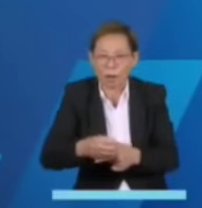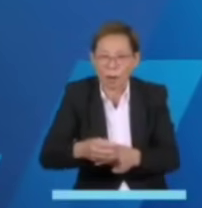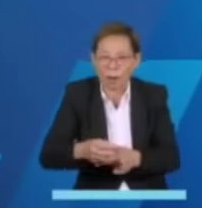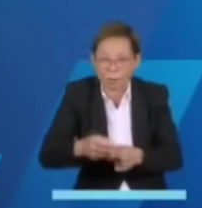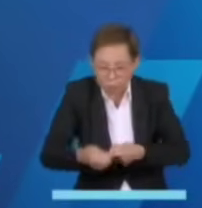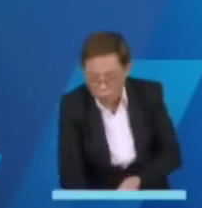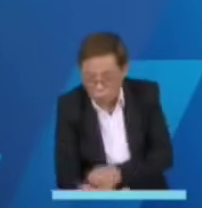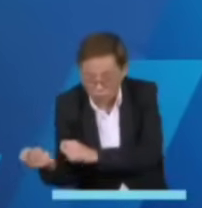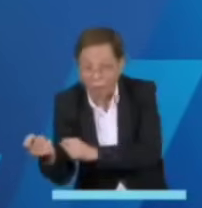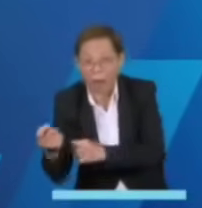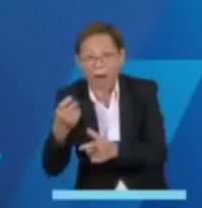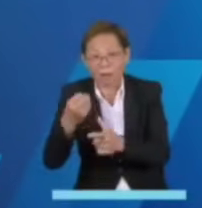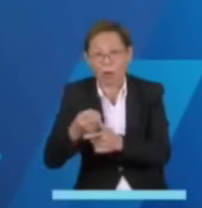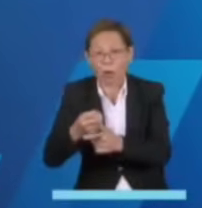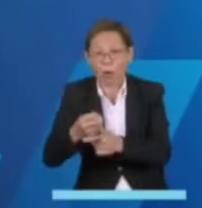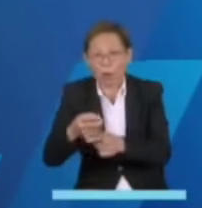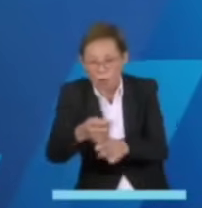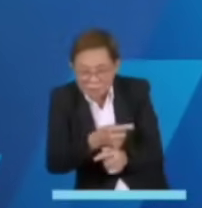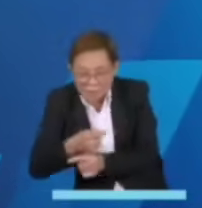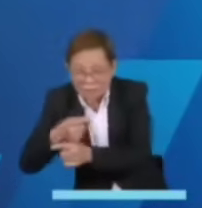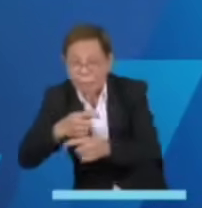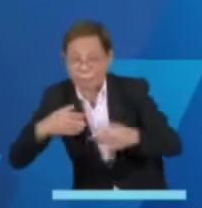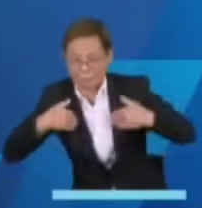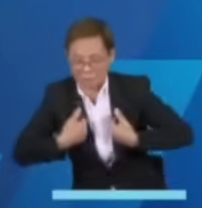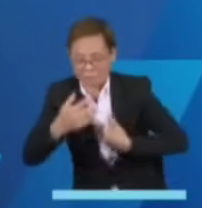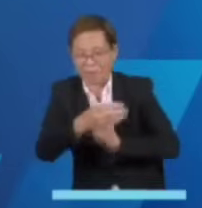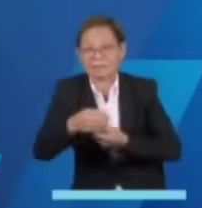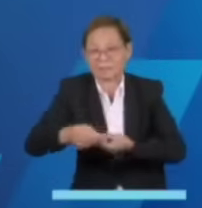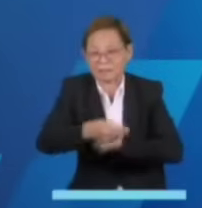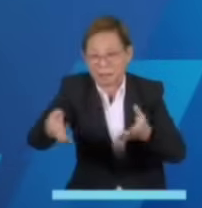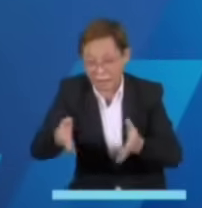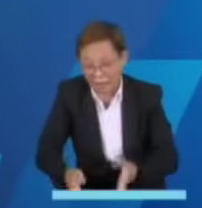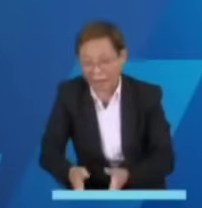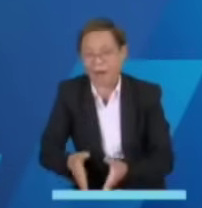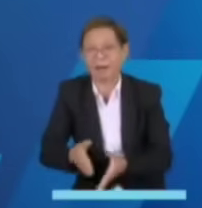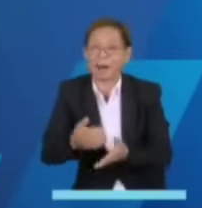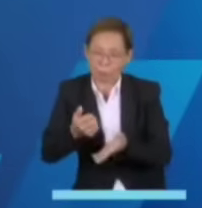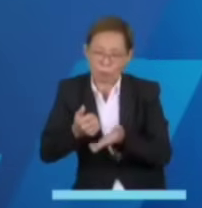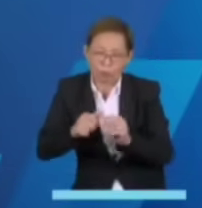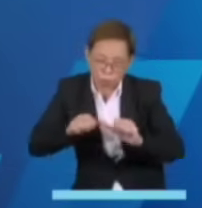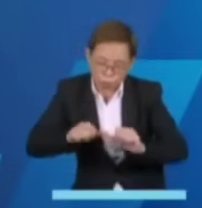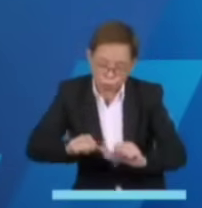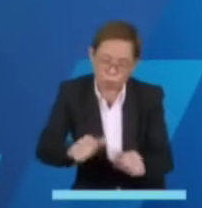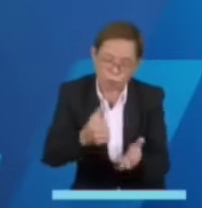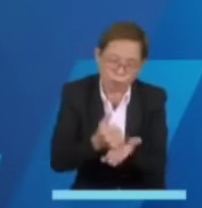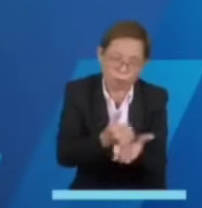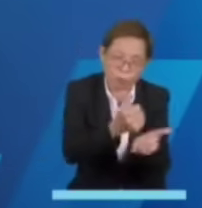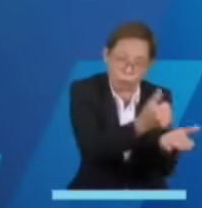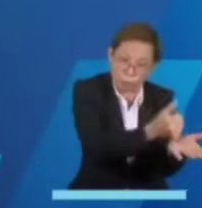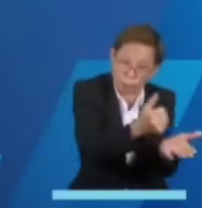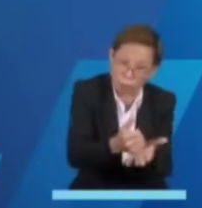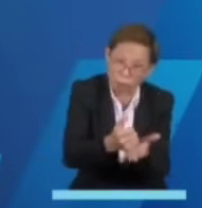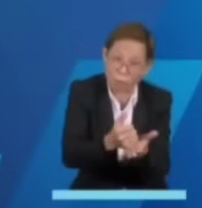ataupun peternakan dan nelayan akan terus dibantu, maknanya dia tidak terkesan dari kenaikan ini.